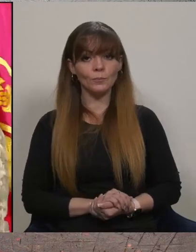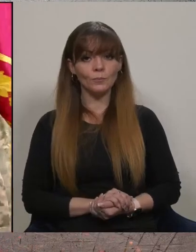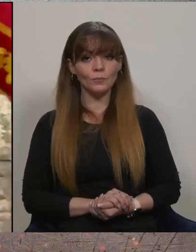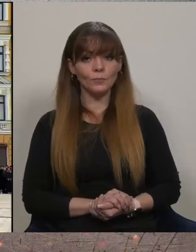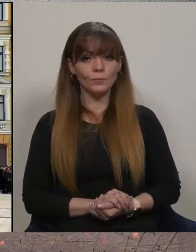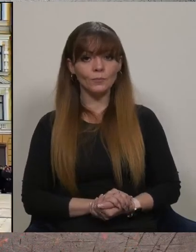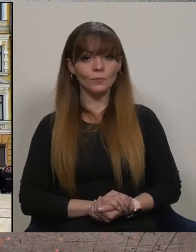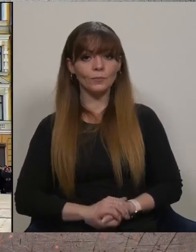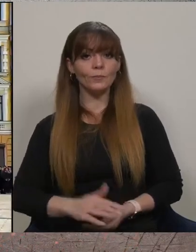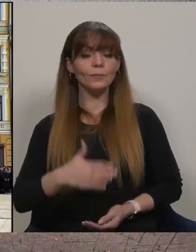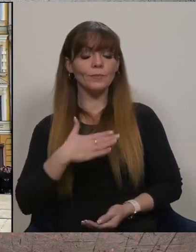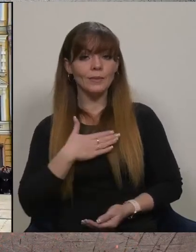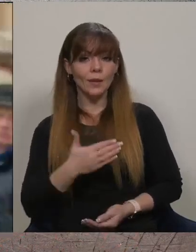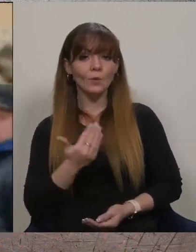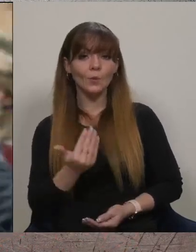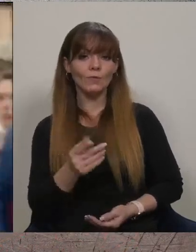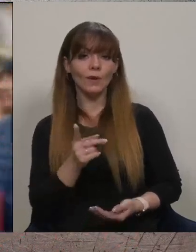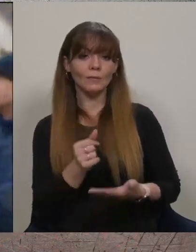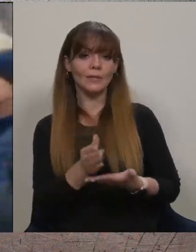Дякую вам за службу.